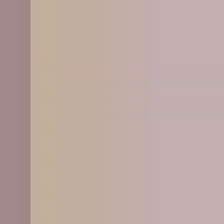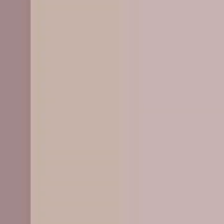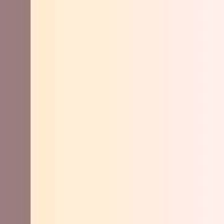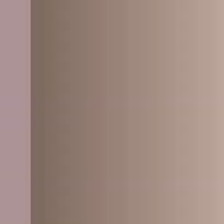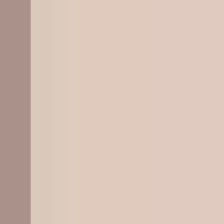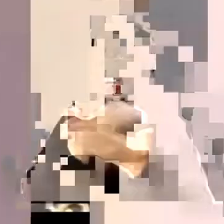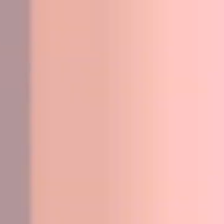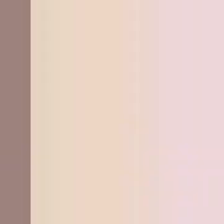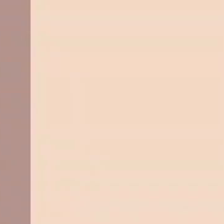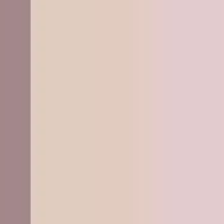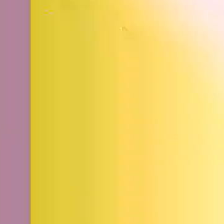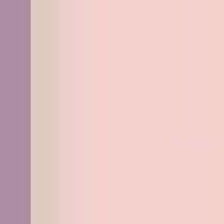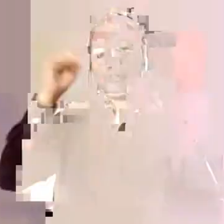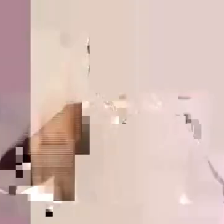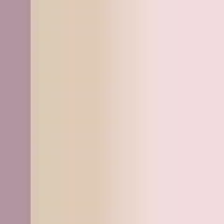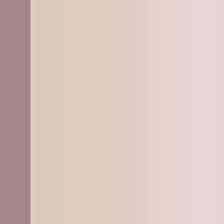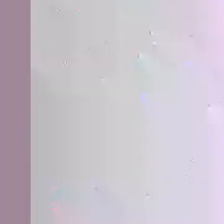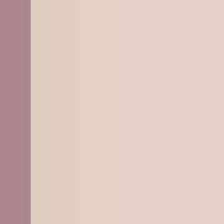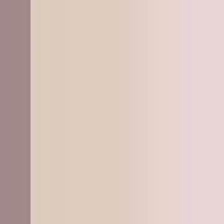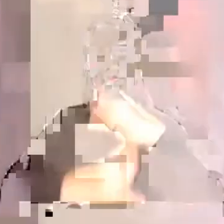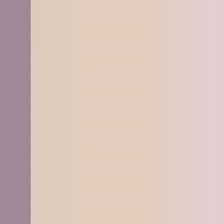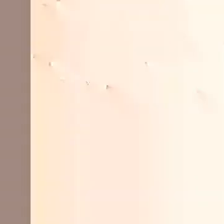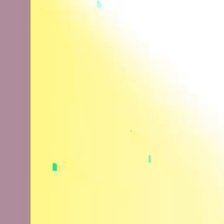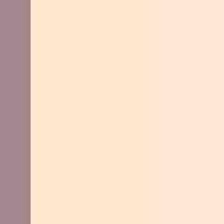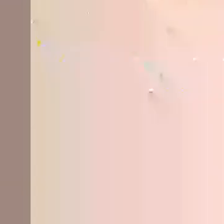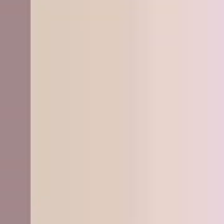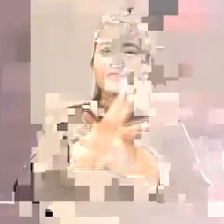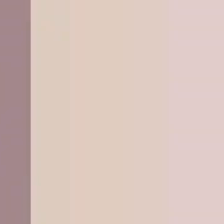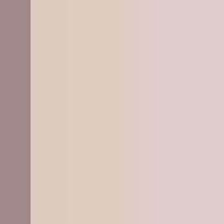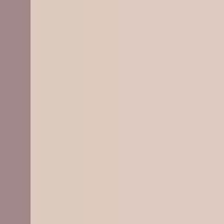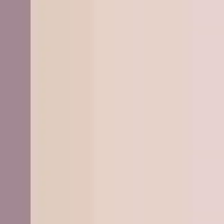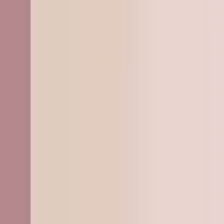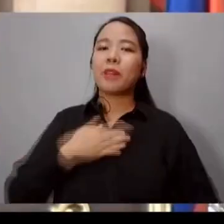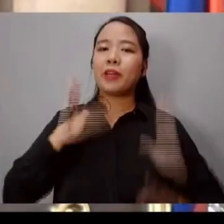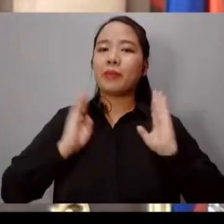ng sanlibutan ay ang aking laman.